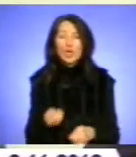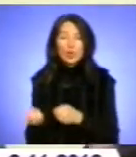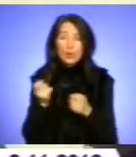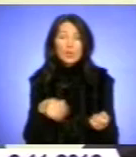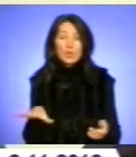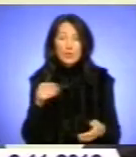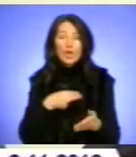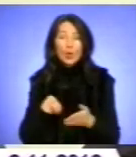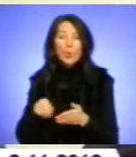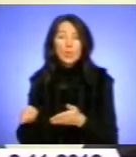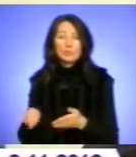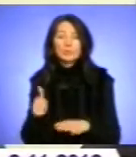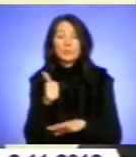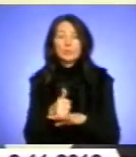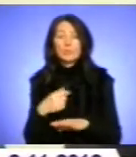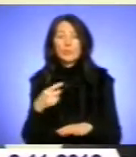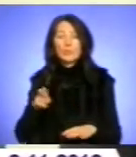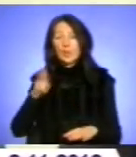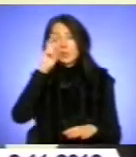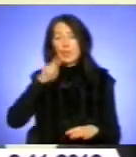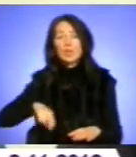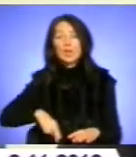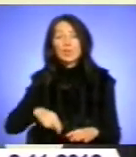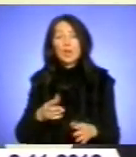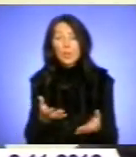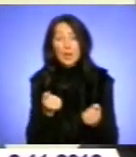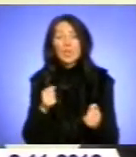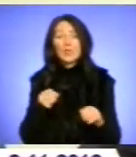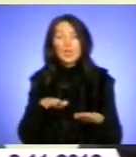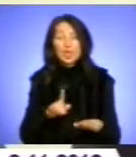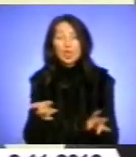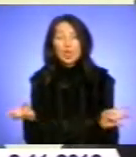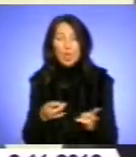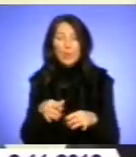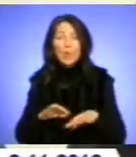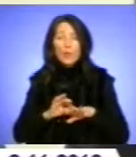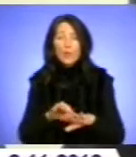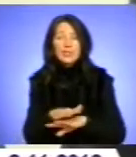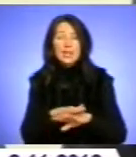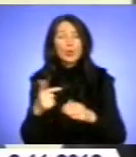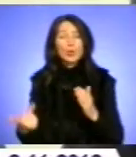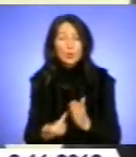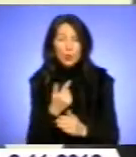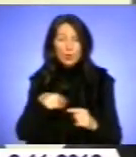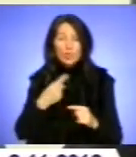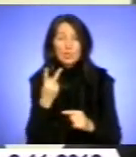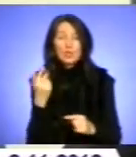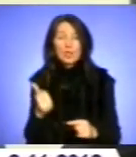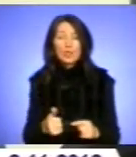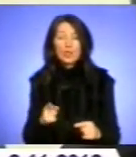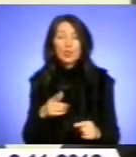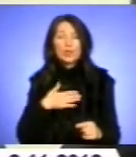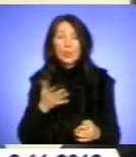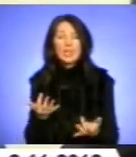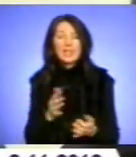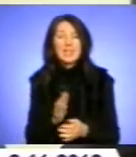розкупили. Голова адміністрації Валентин Анатолійович Хопняв прийняв рішення, що треба провести ярмарку знову ж таки через два тижні, тому що ми ще